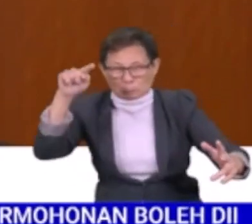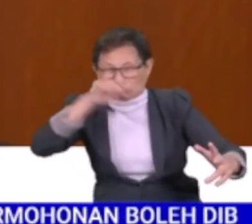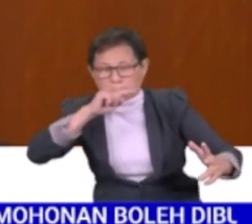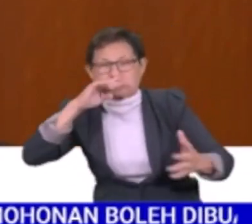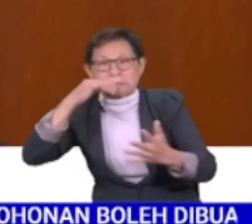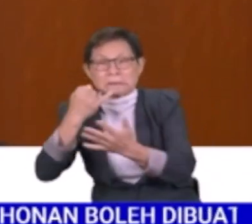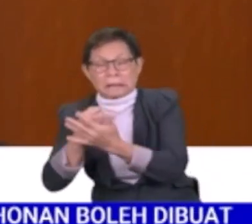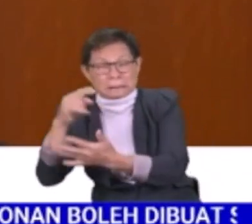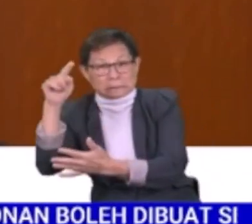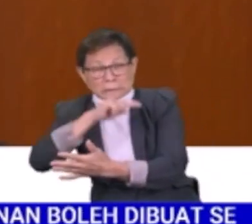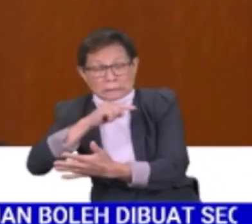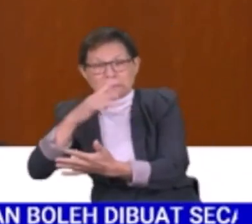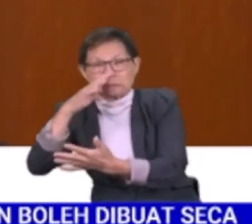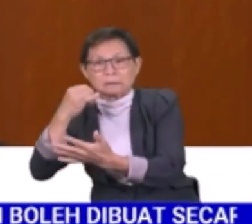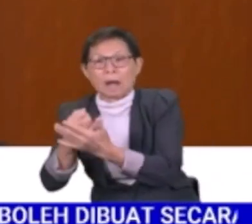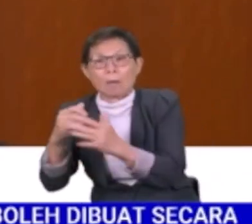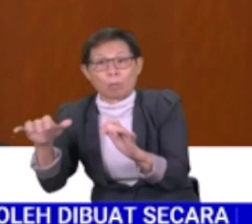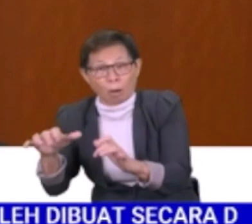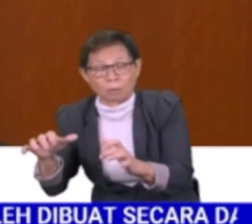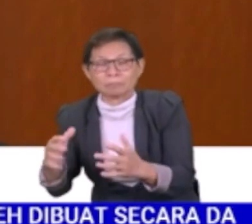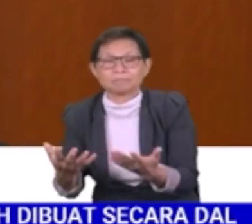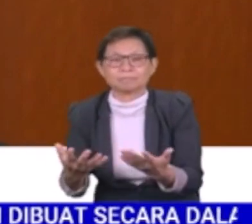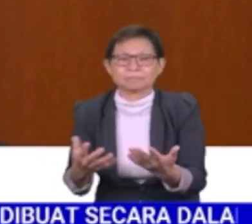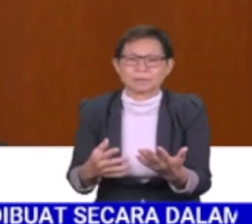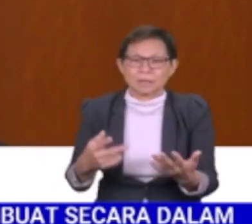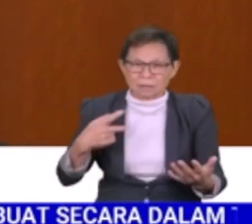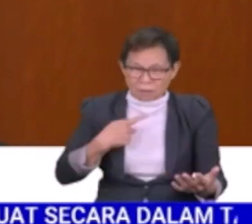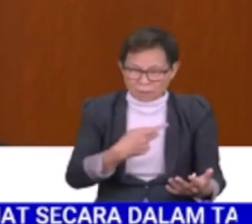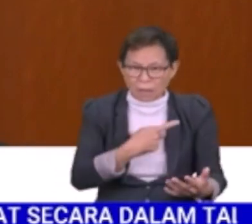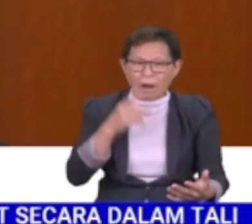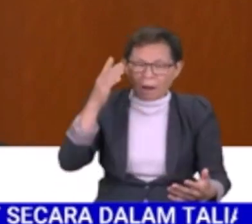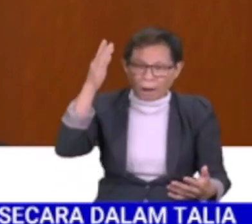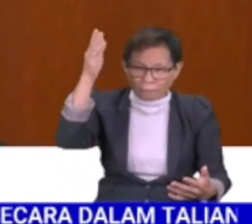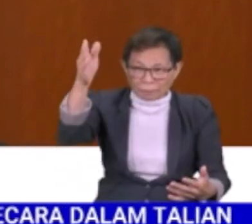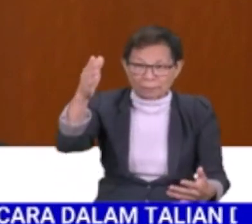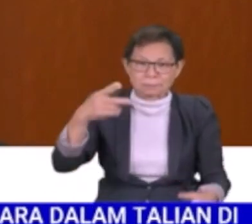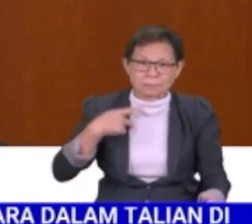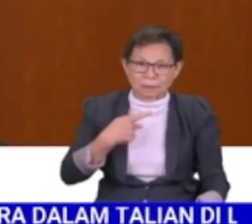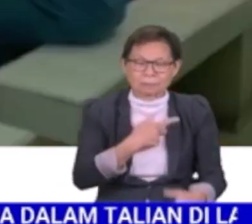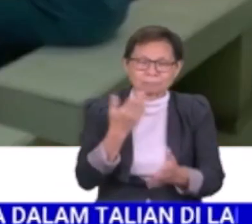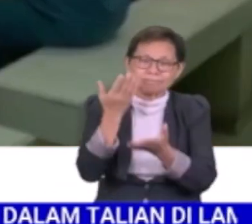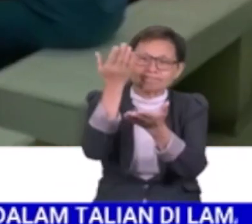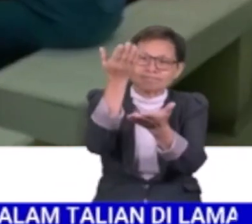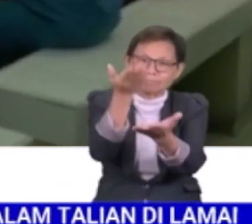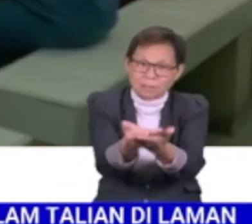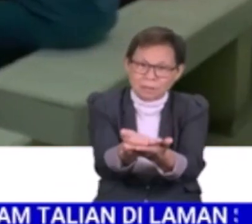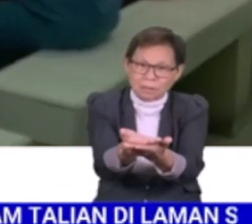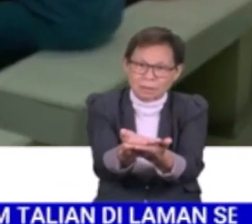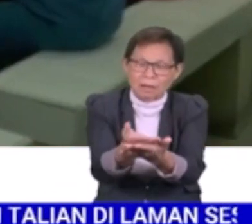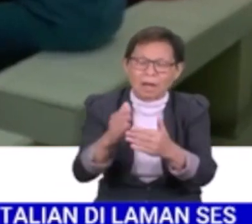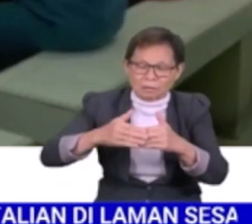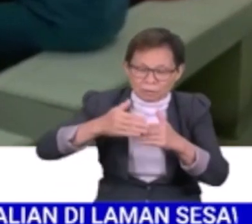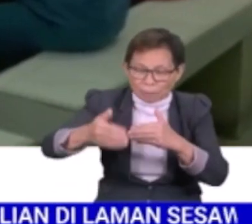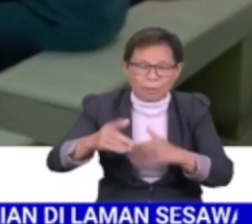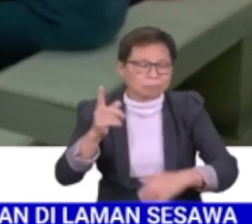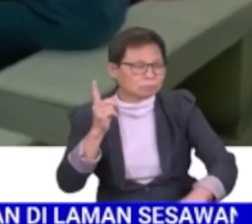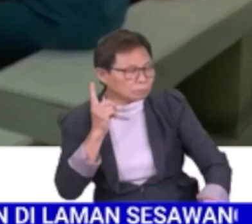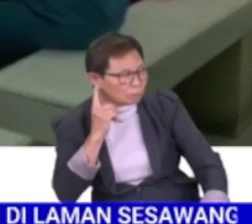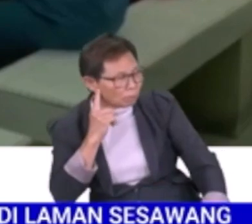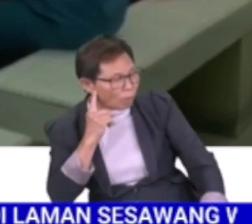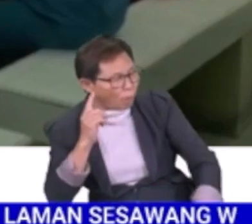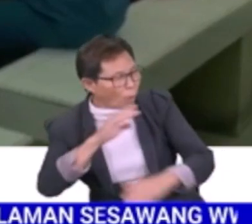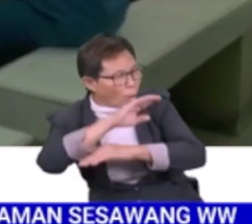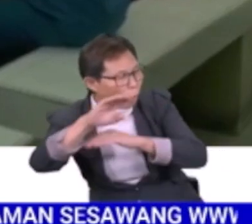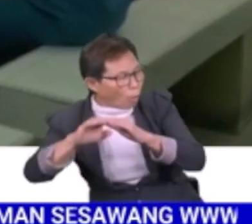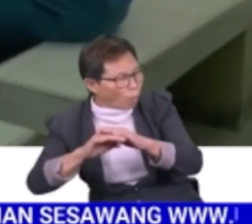janaya yang dilakukan dan kita akan memberi cadangan-cadangan selepas mendengar daripada